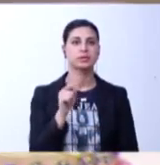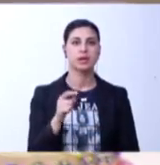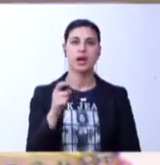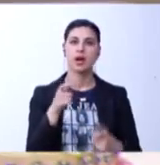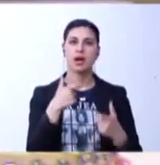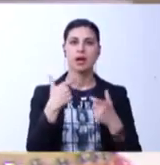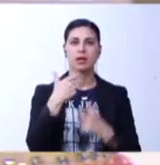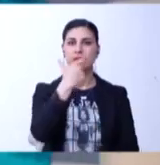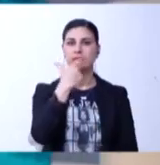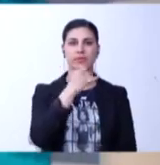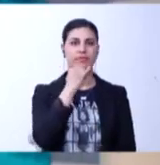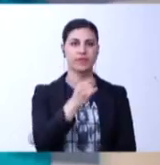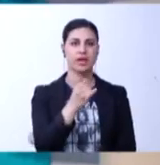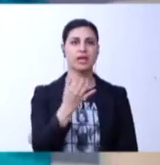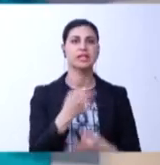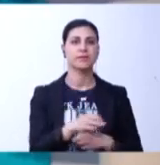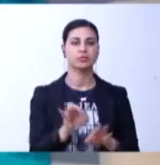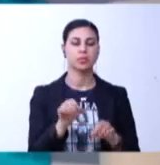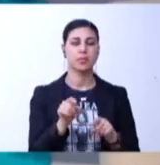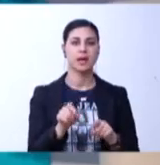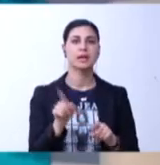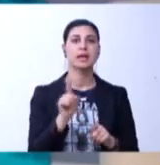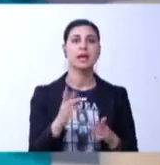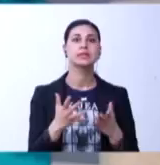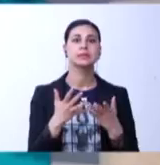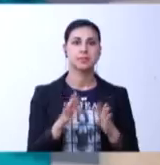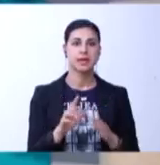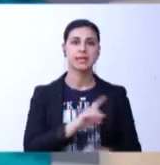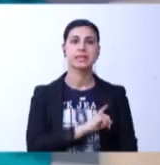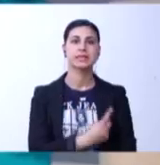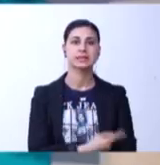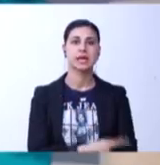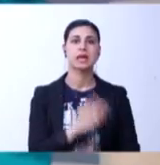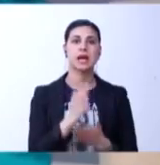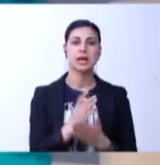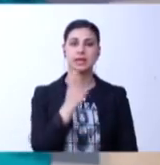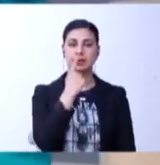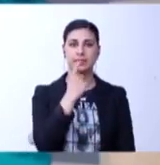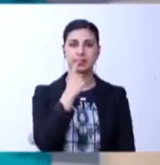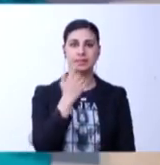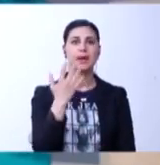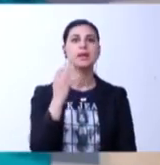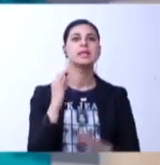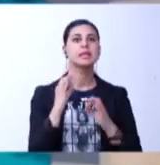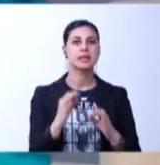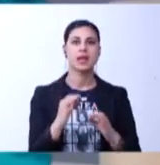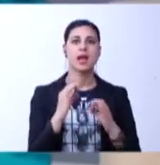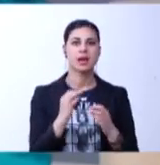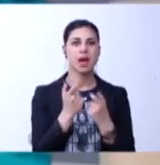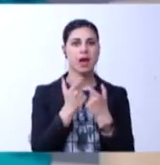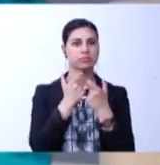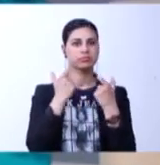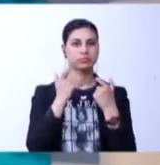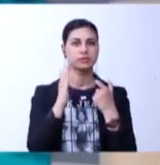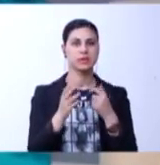იძვრის და რაც არ უნდა გასაკვირი იყოს, ორთოდონტიაში რაც უფრო მეტ ძალას ვახორციელებთ კბილზე, მით უფრო ნელა გადაადგილდება